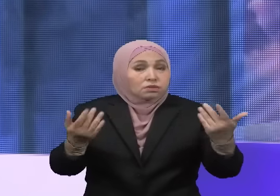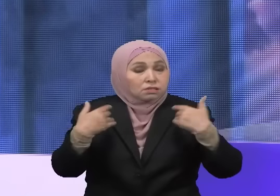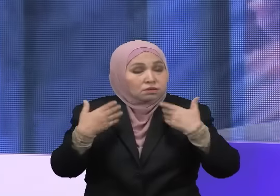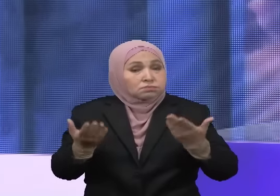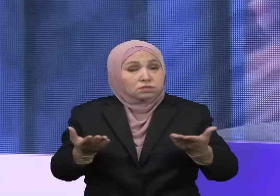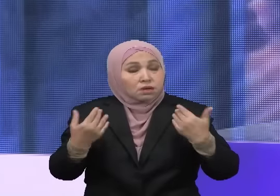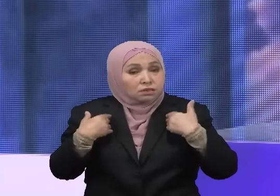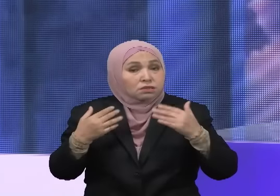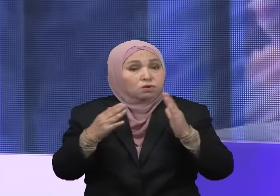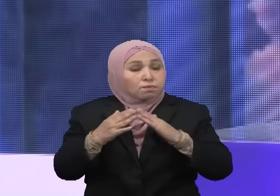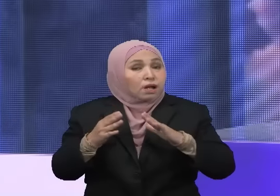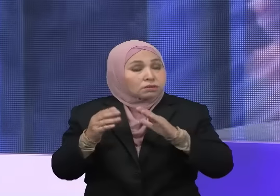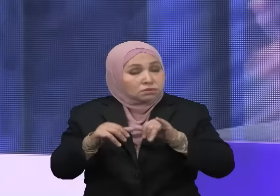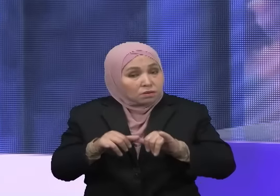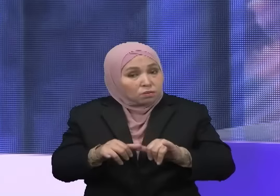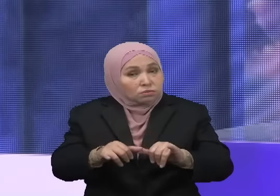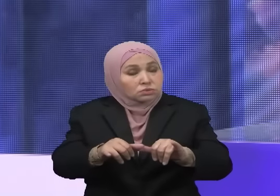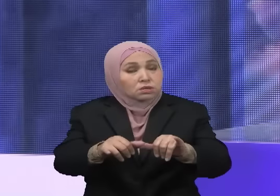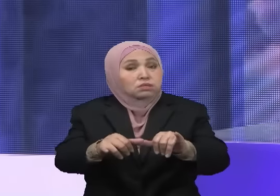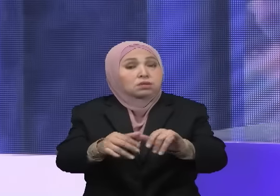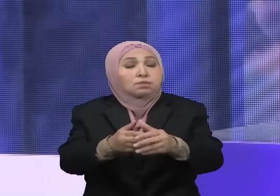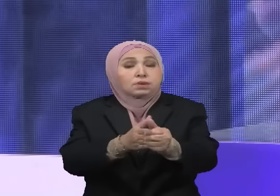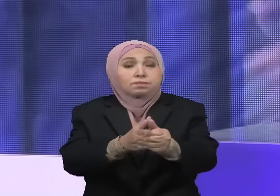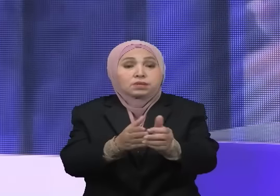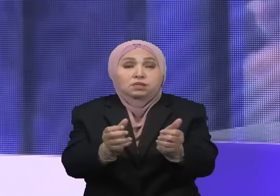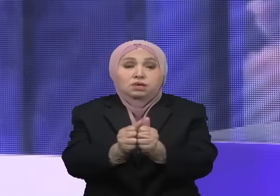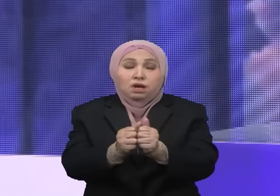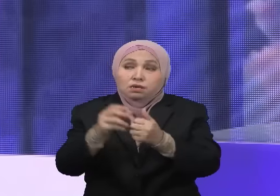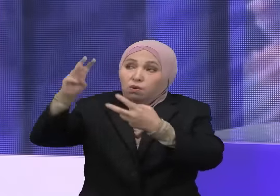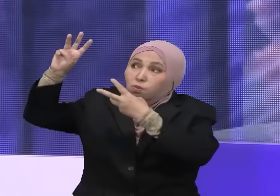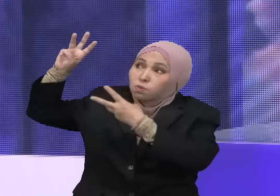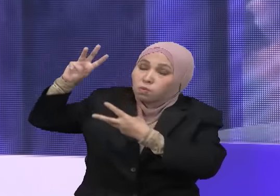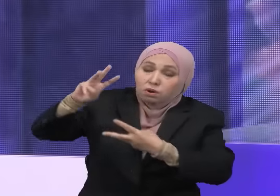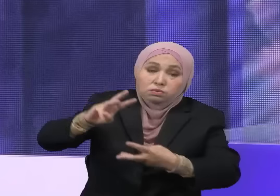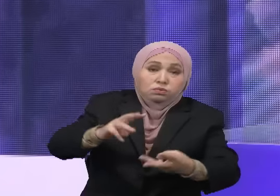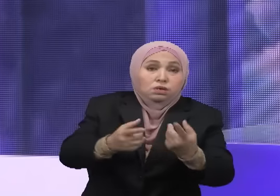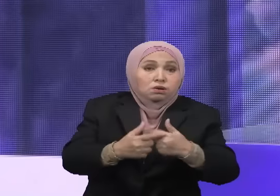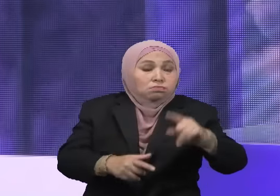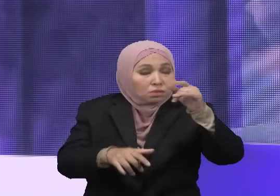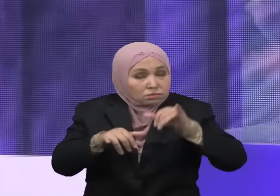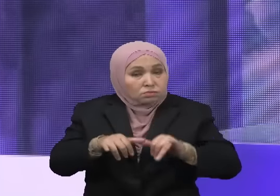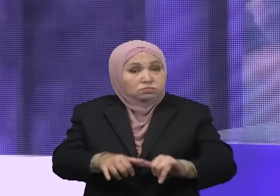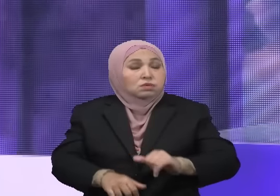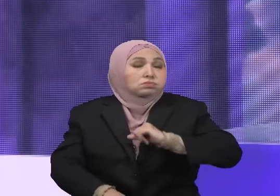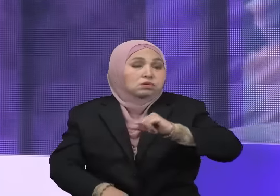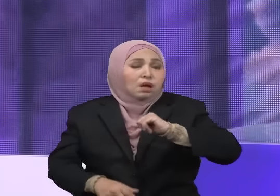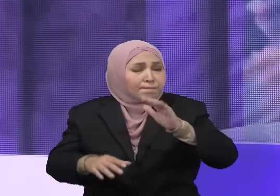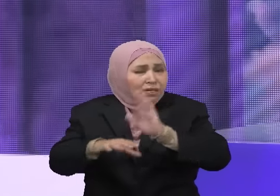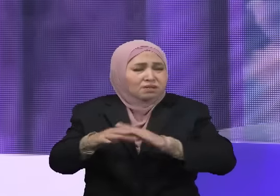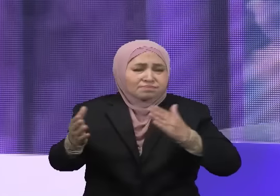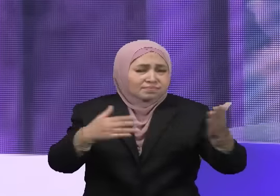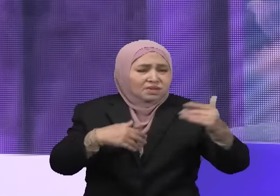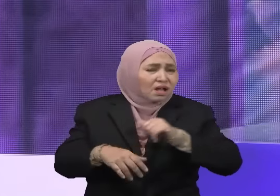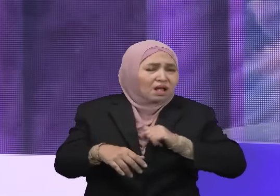yang berada di rumah, agar terus kita dipimpin dengan wahyu daripada Allah dan teruskan perjuangan mengajak ahli keluarga kita